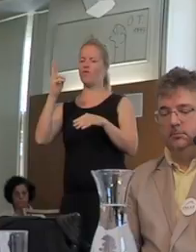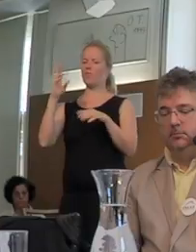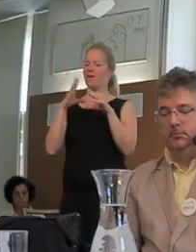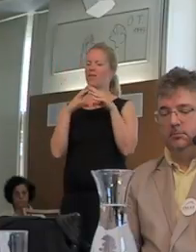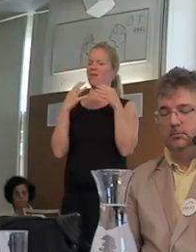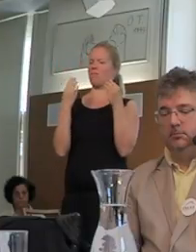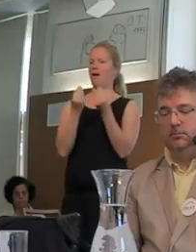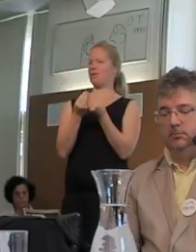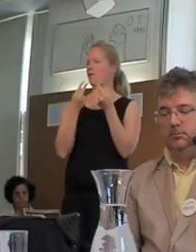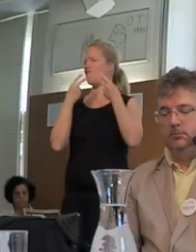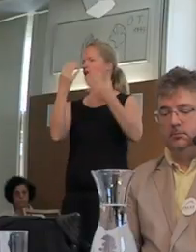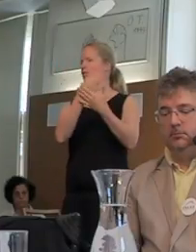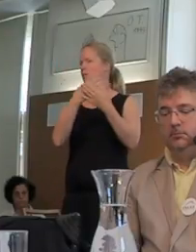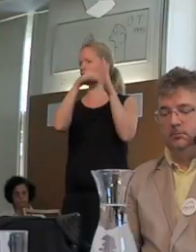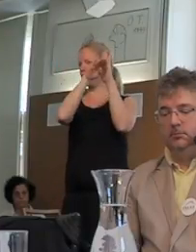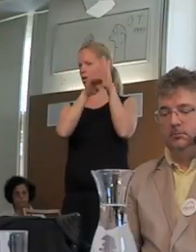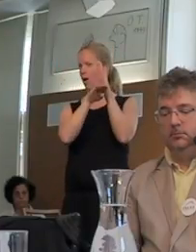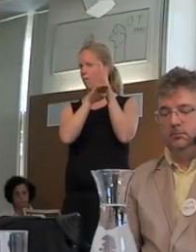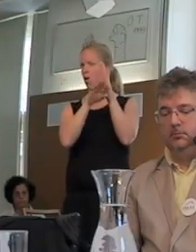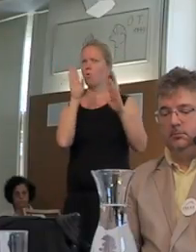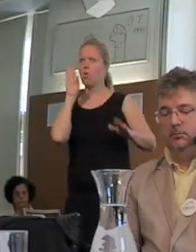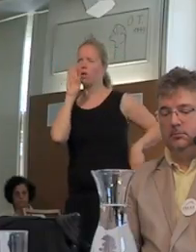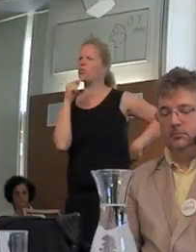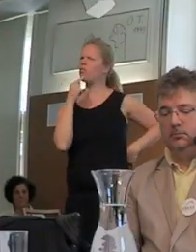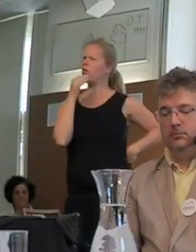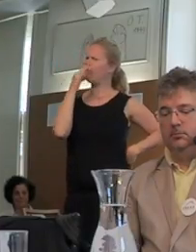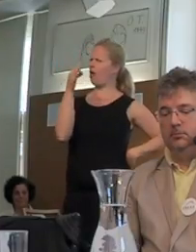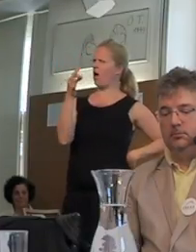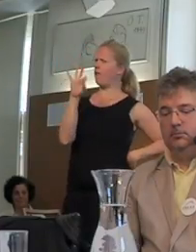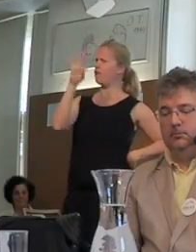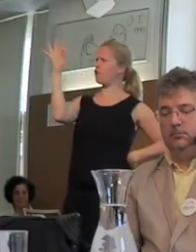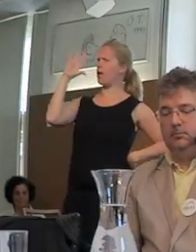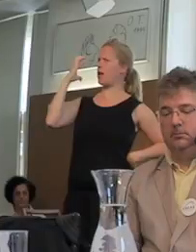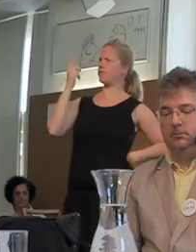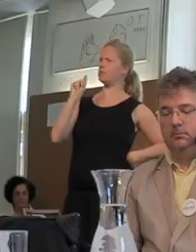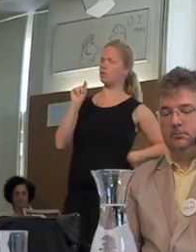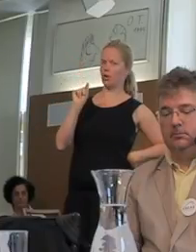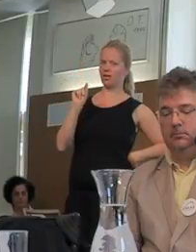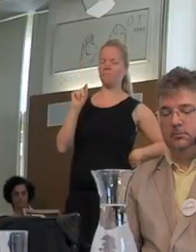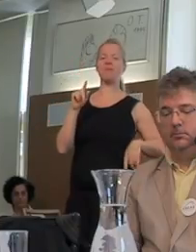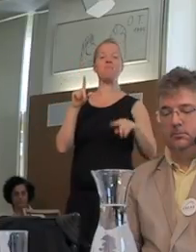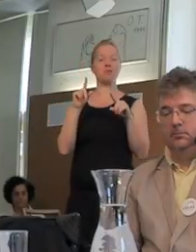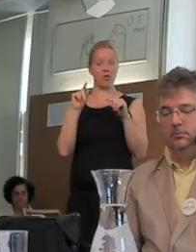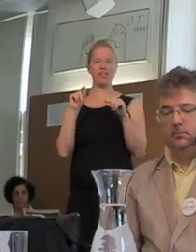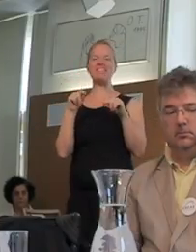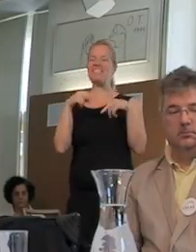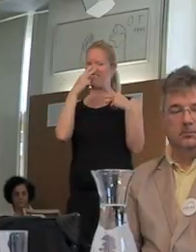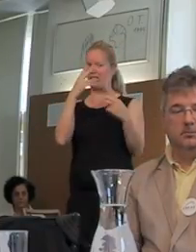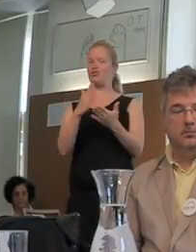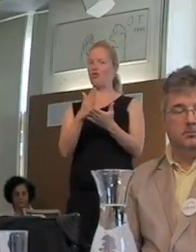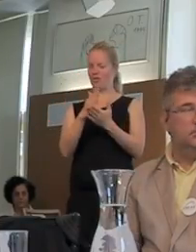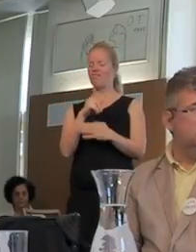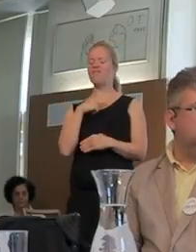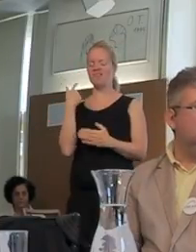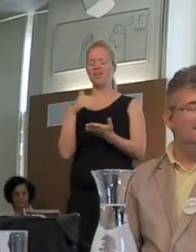einem Fortbildungsprogramm und dann fragen, was ist Frickradio? Da weiß ich dann, dass wir schon noch sehr, sehr, sehr